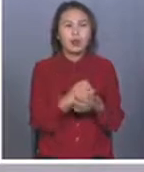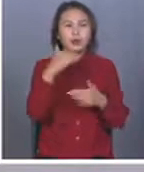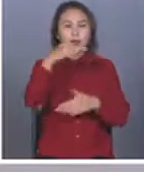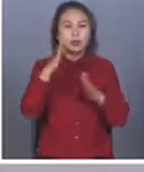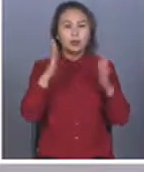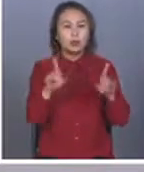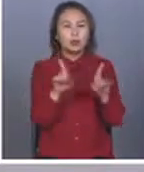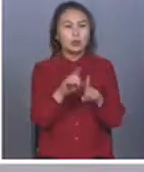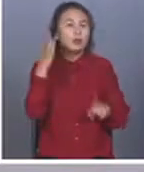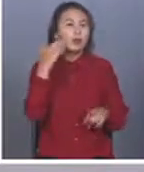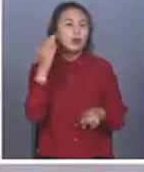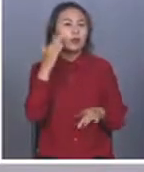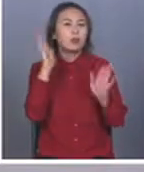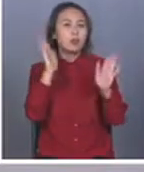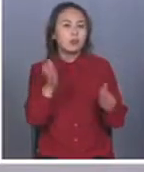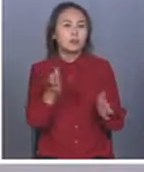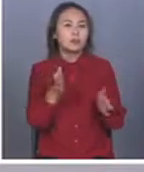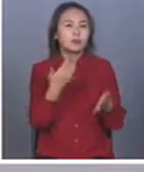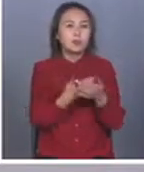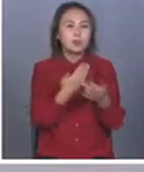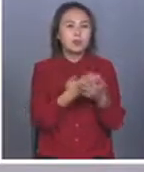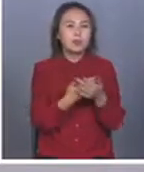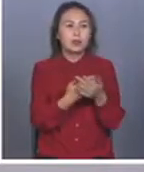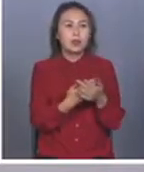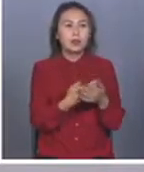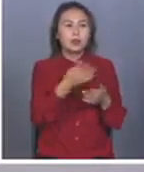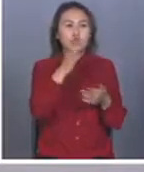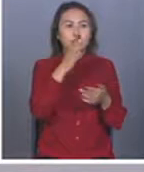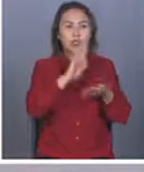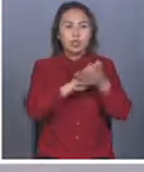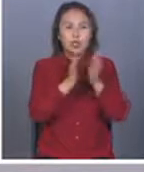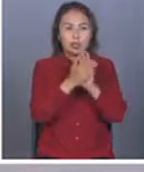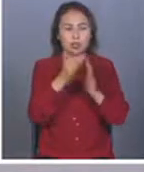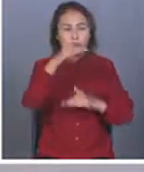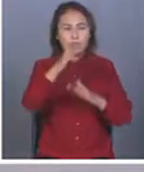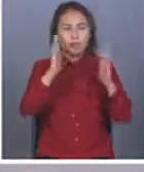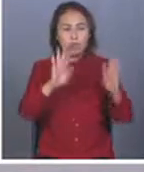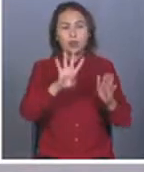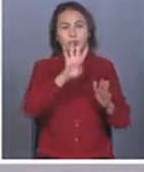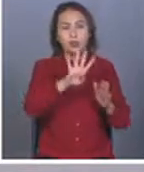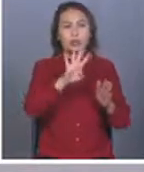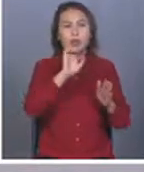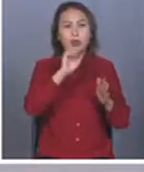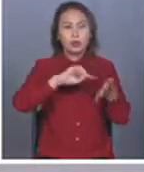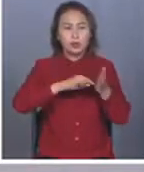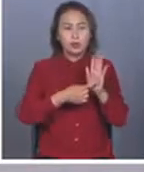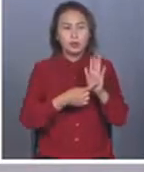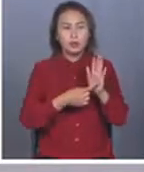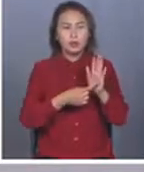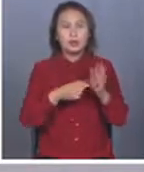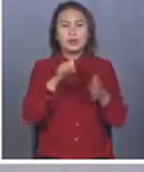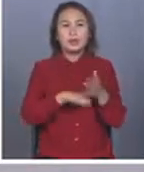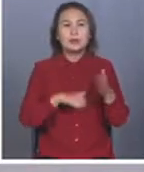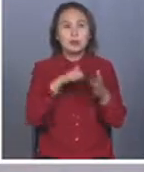оңай болады. Себебі периметр табу үшін біз шаршының қабырғасын 4-ке көбейте саламыз. Неге? Себебі айттық